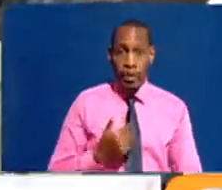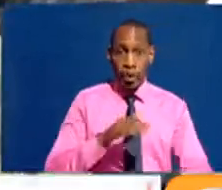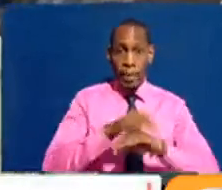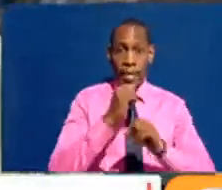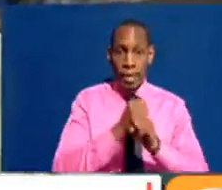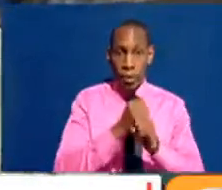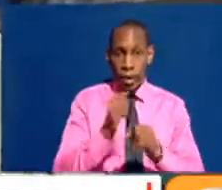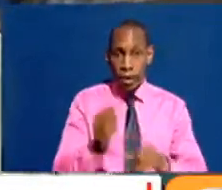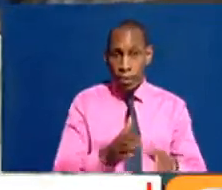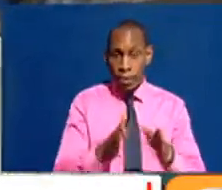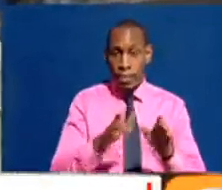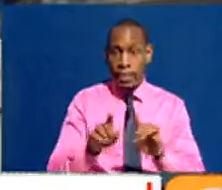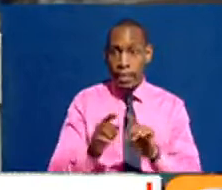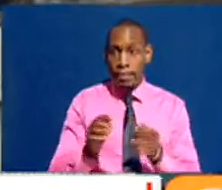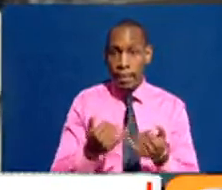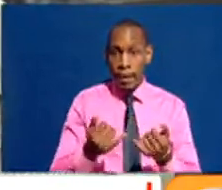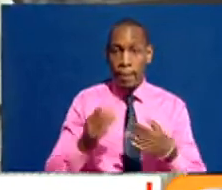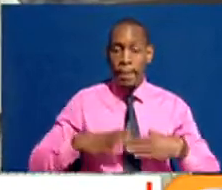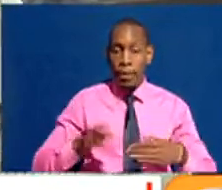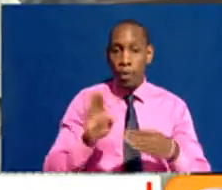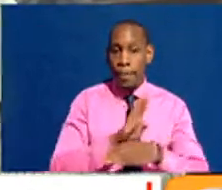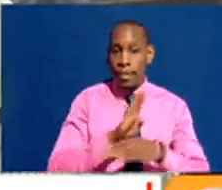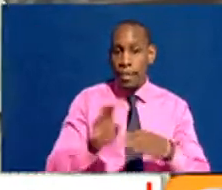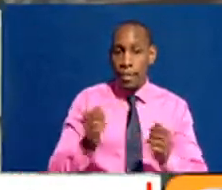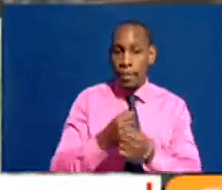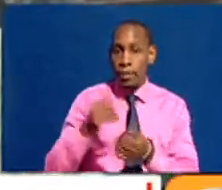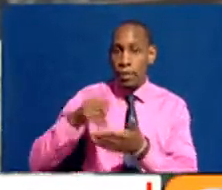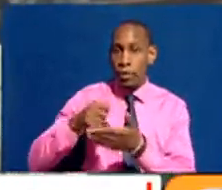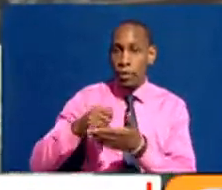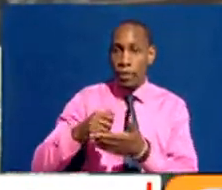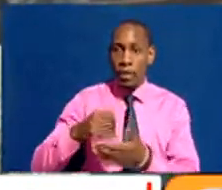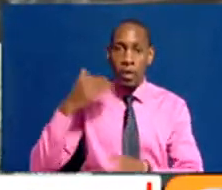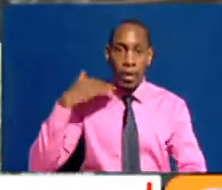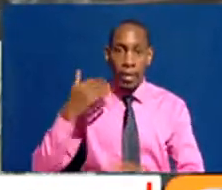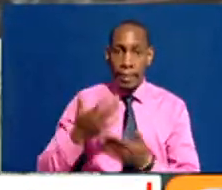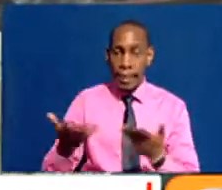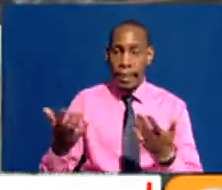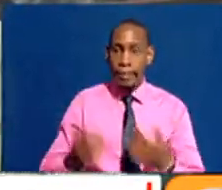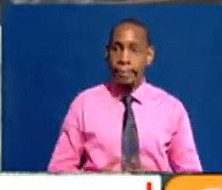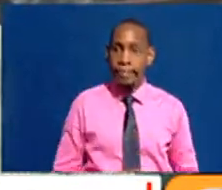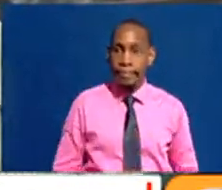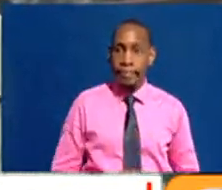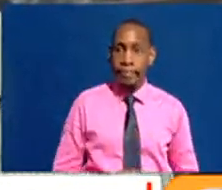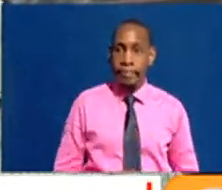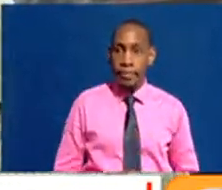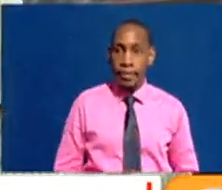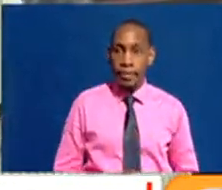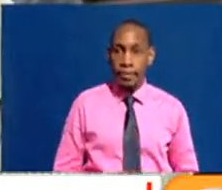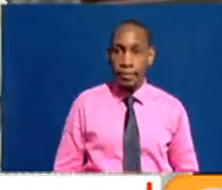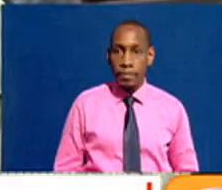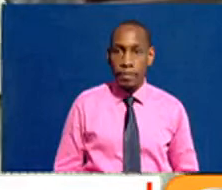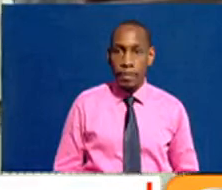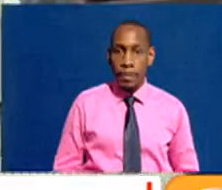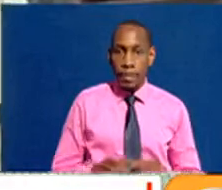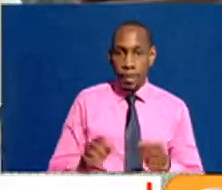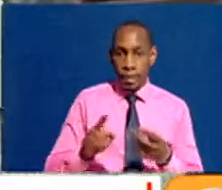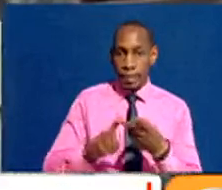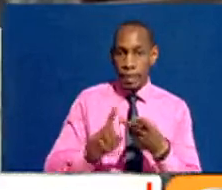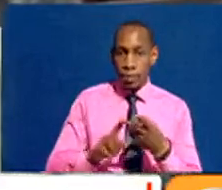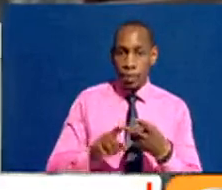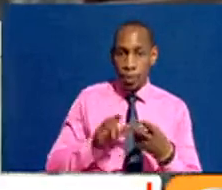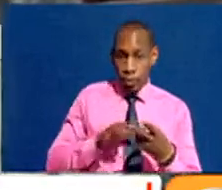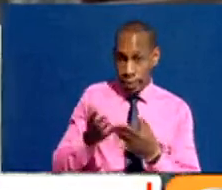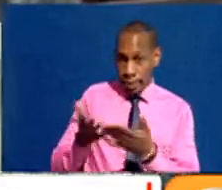kazi ambapo inawakipu busy, hawezi fanya nini uovu yote. And then ukipata wa mama pale